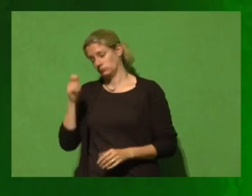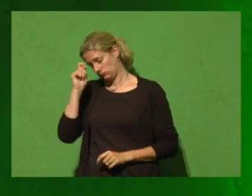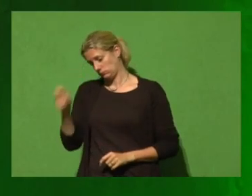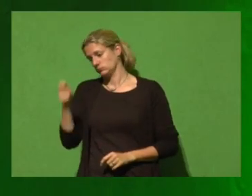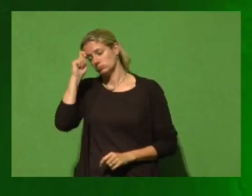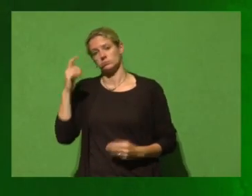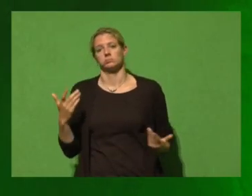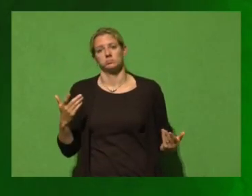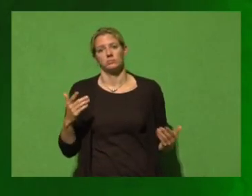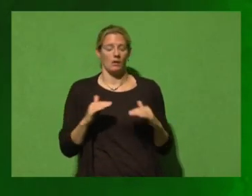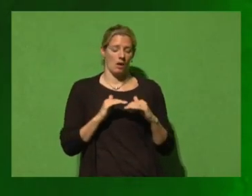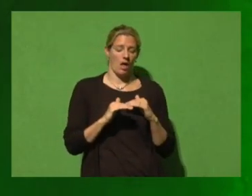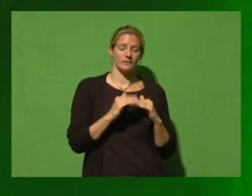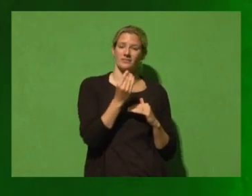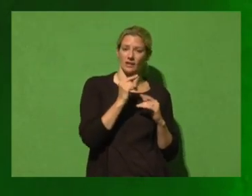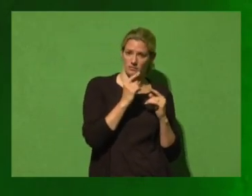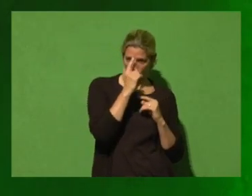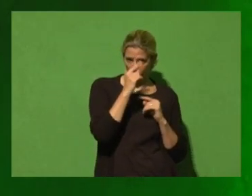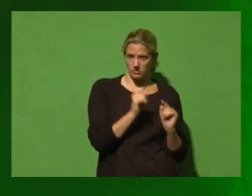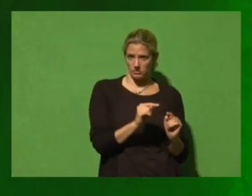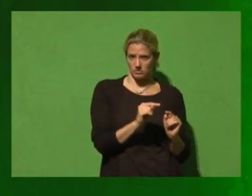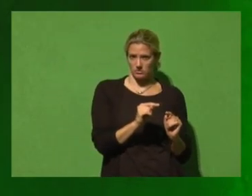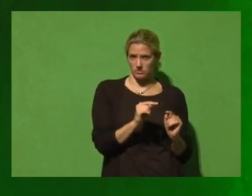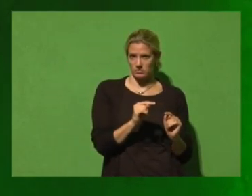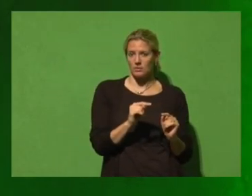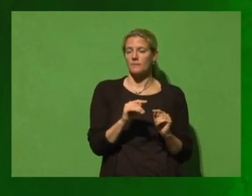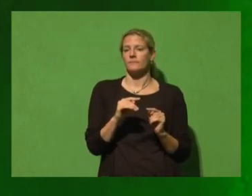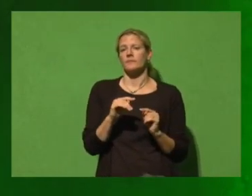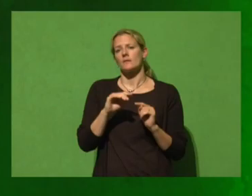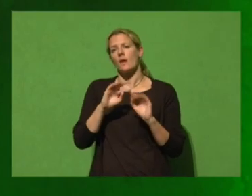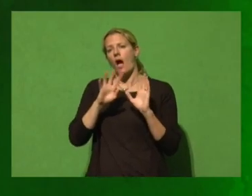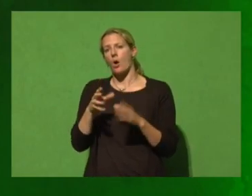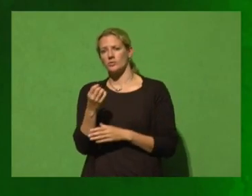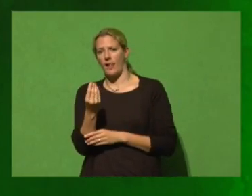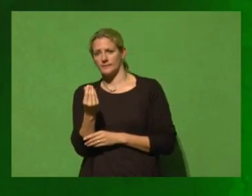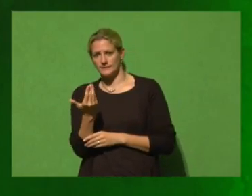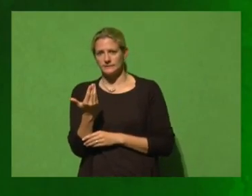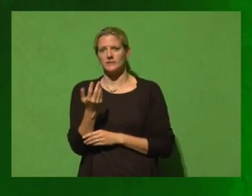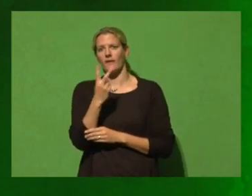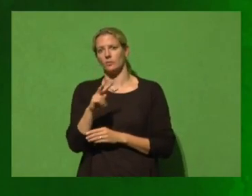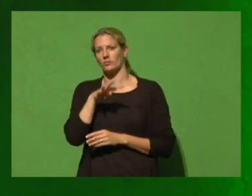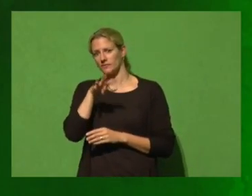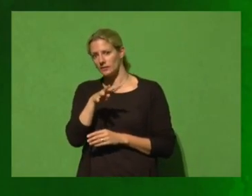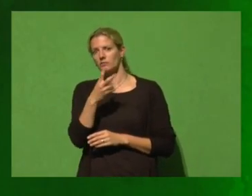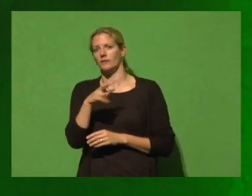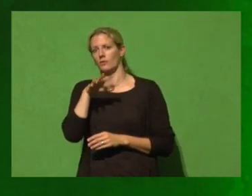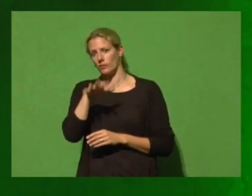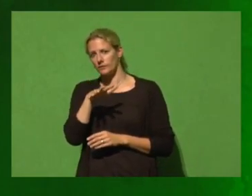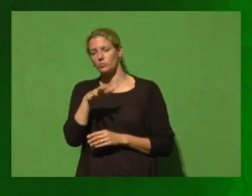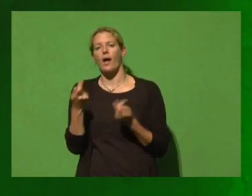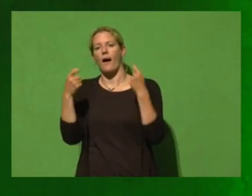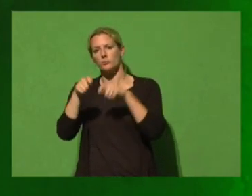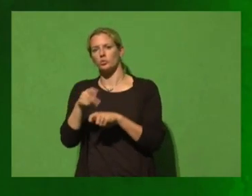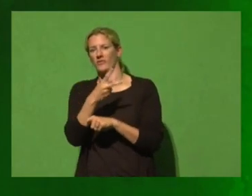vom Landesfinanzrat den Haushalt 2014 und beziehungsweise Haushalt 2015 und den Abschluss